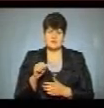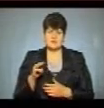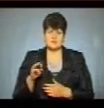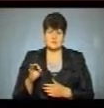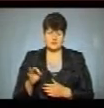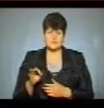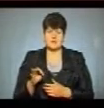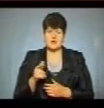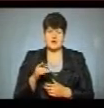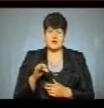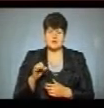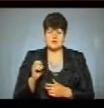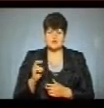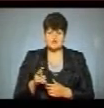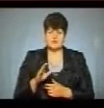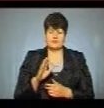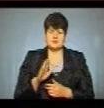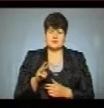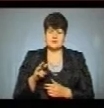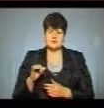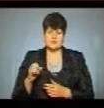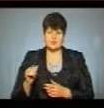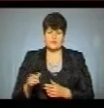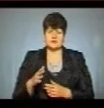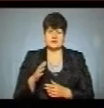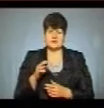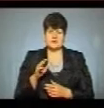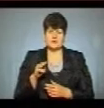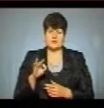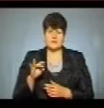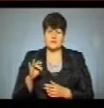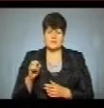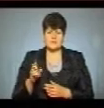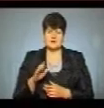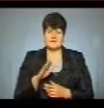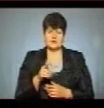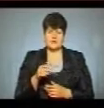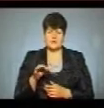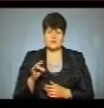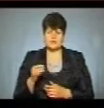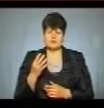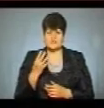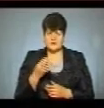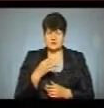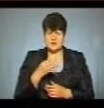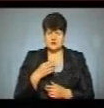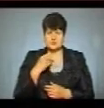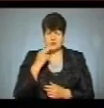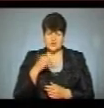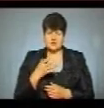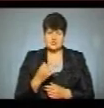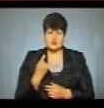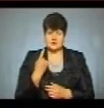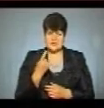Це Микита Грабчук, Володимир Васянович, В'ячеслав Вишневський, Сергій Торбін і Віктор Горбунов. Четверо із них визнали свою провину. Ще